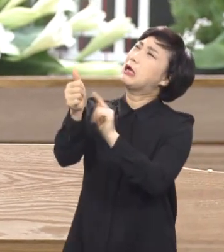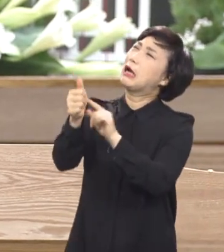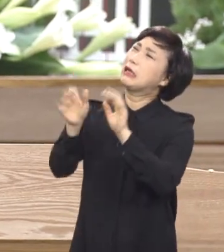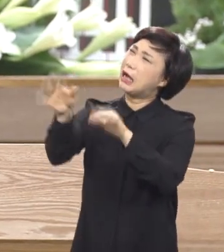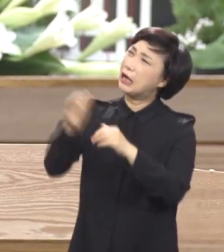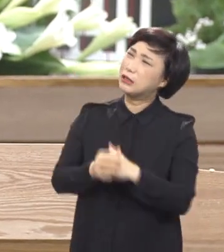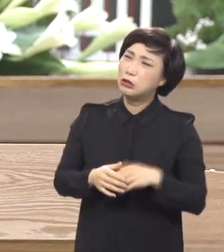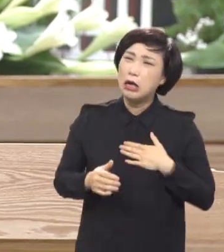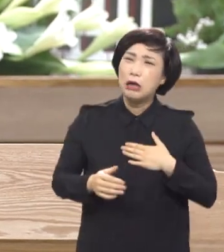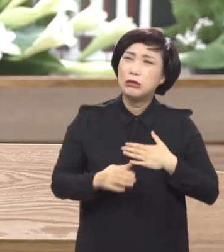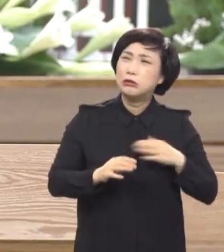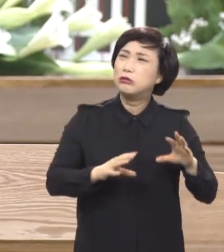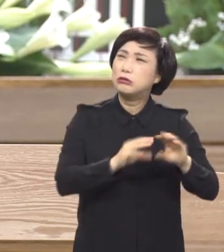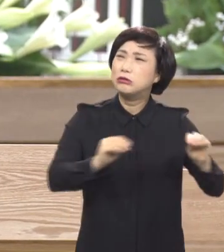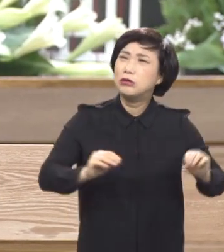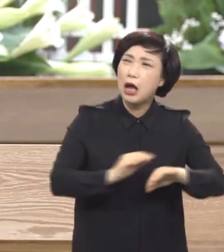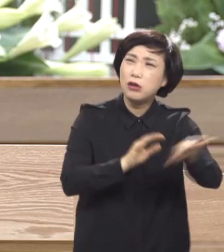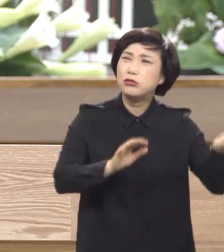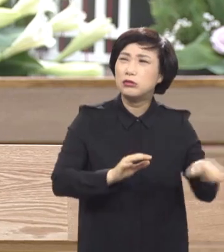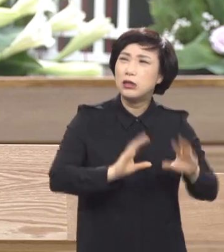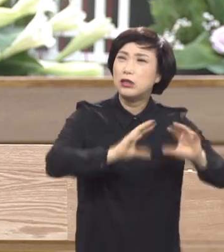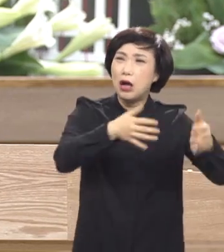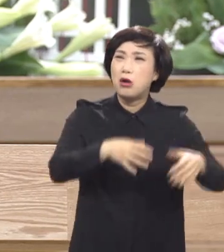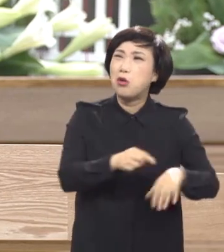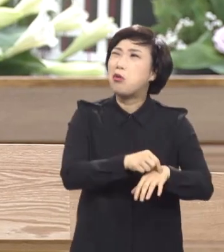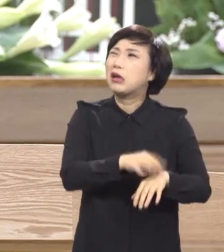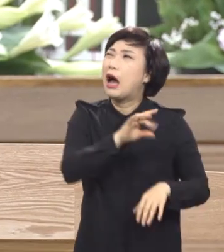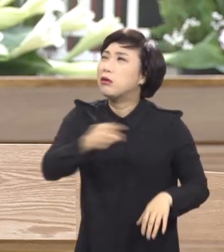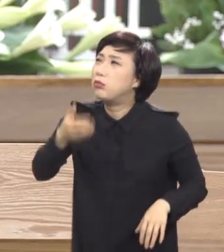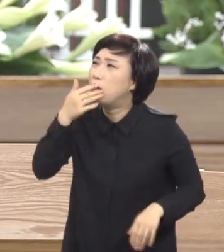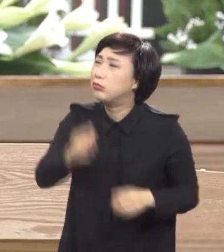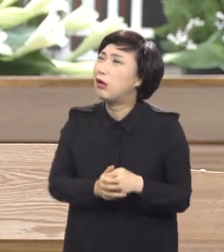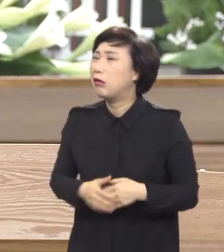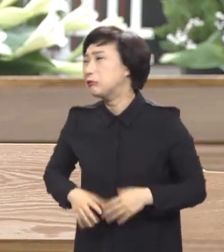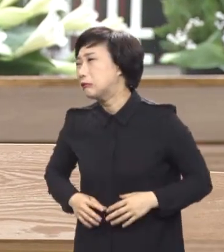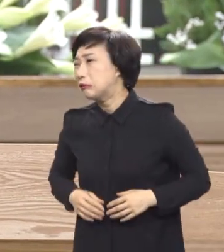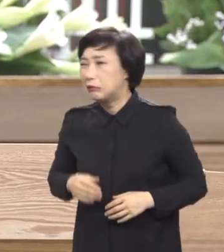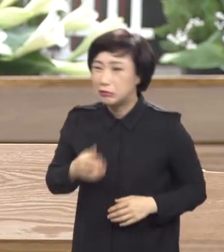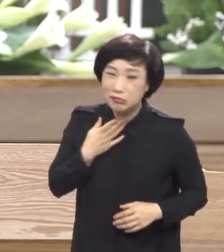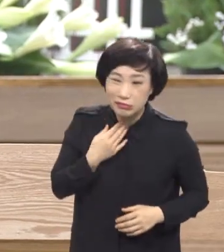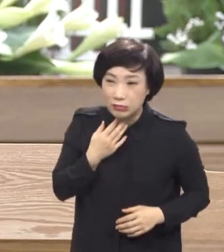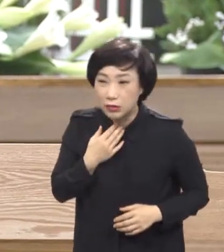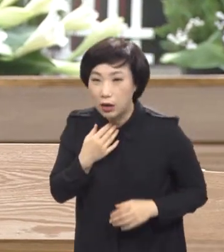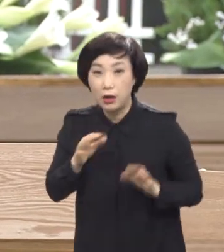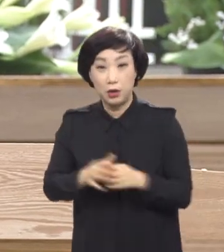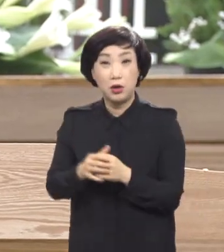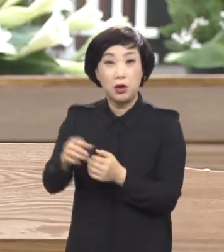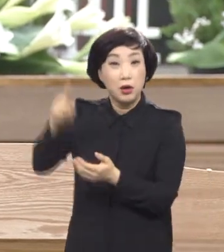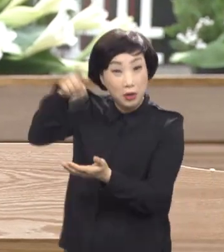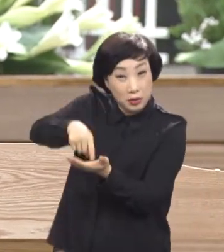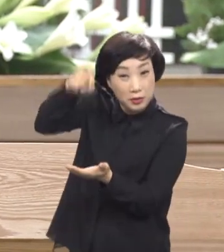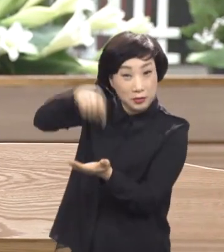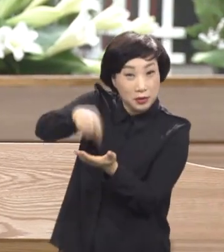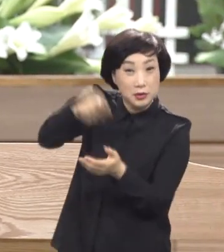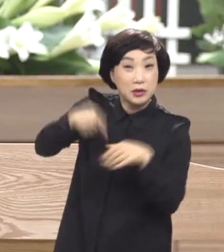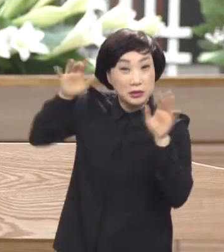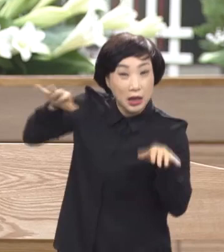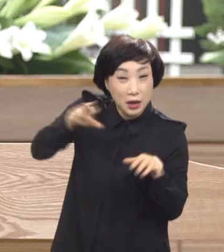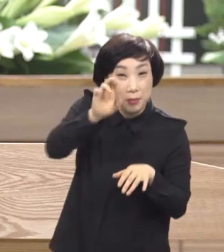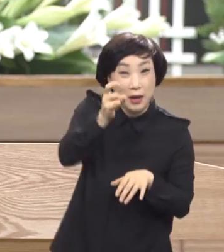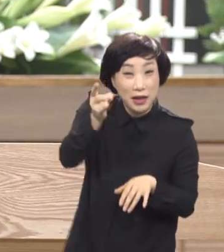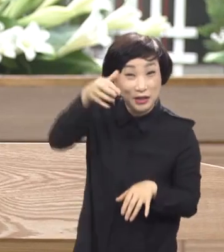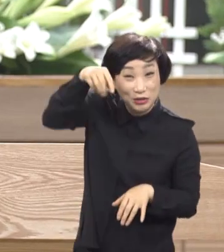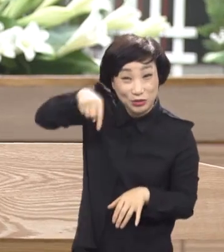고기를 먹었는데 어찌 고기를 안 주냐 할 때 며칠에 일하는 새가 포덕포덕포덕 날아와서 진앞에